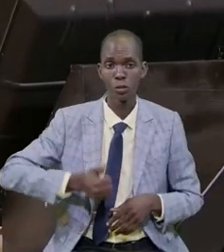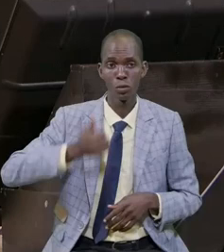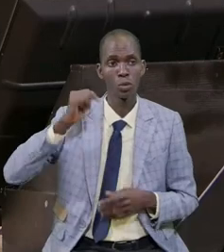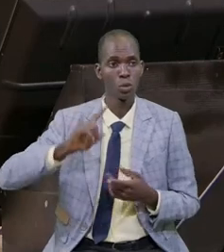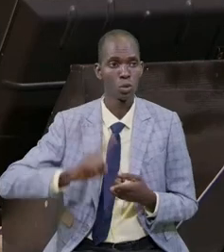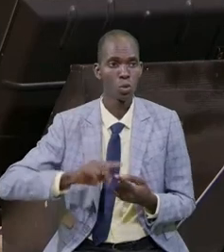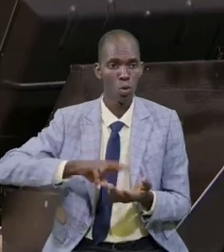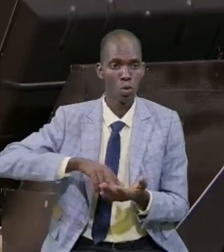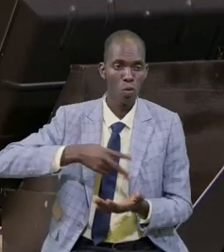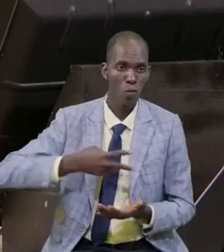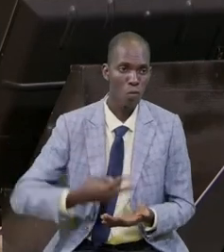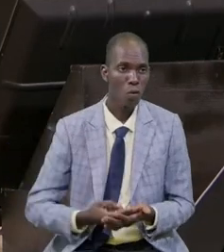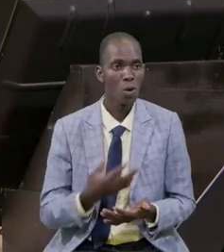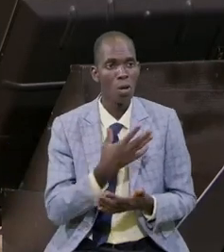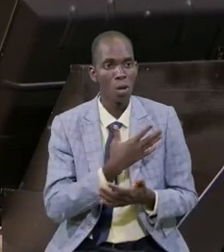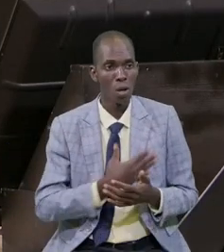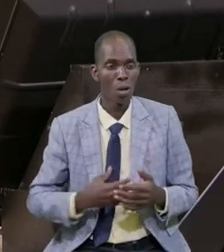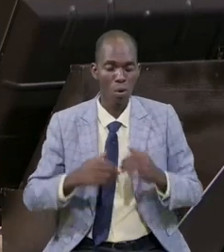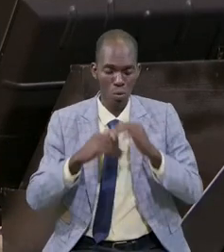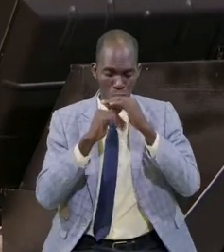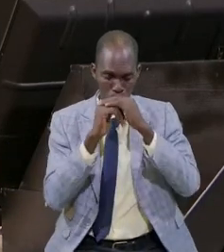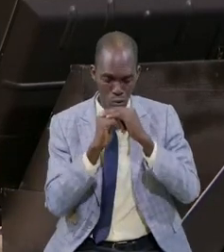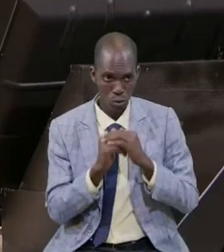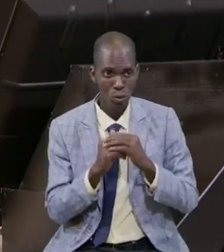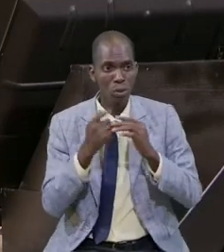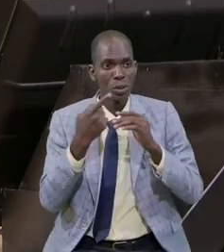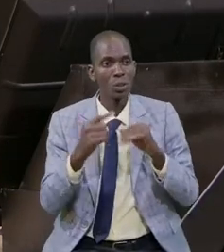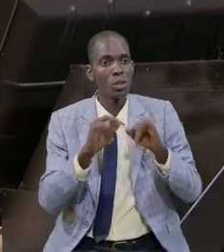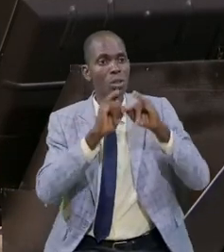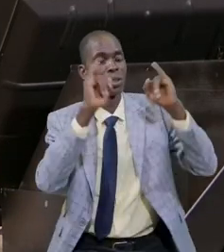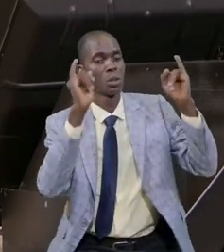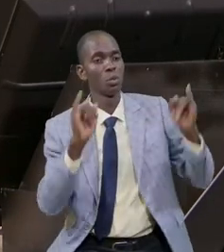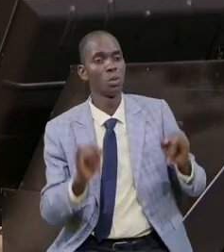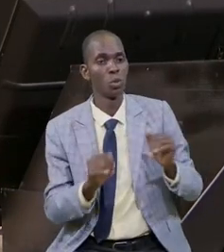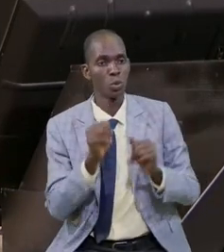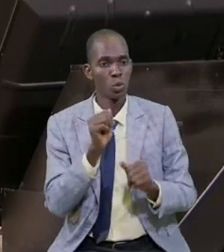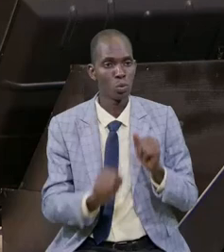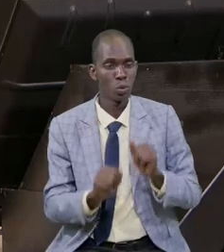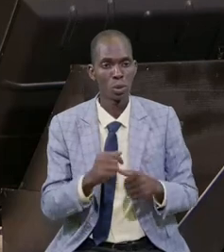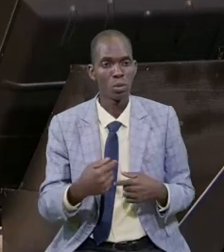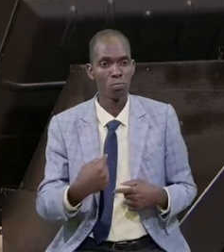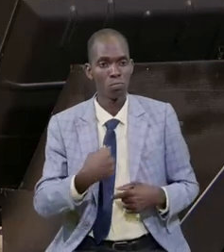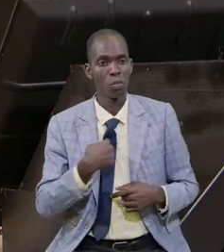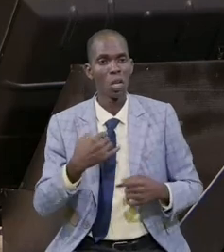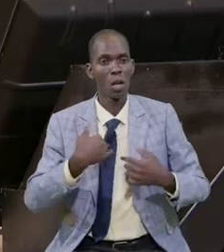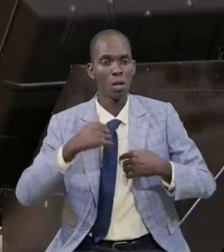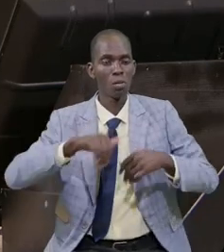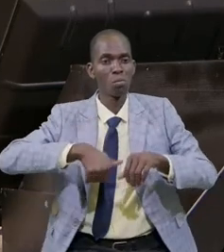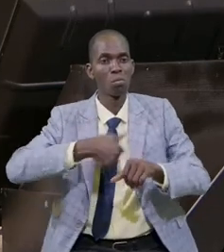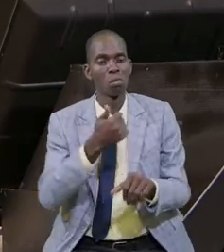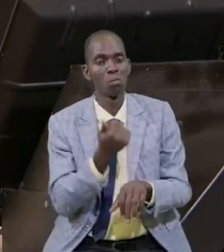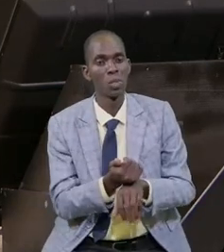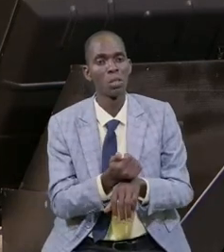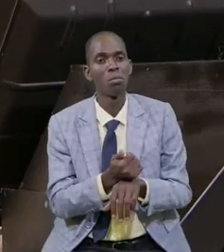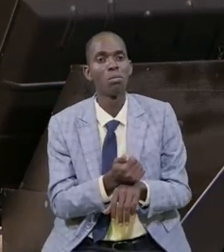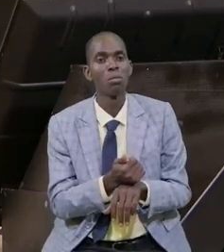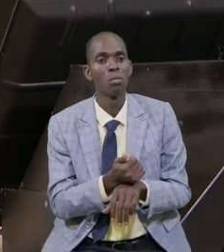prosternerez et vous adorerez la statue que j'ai faite.